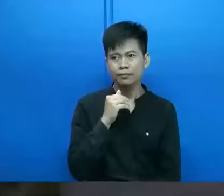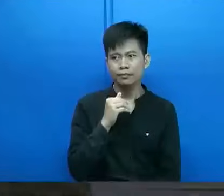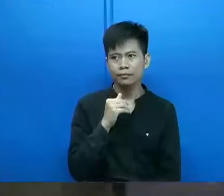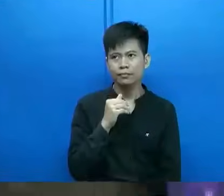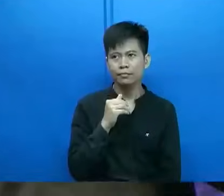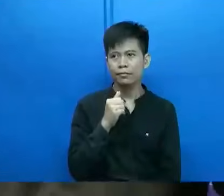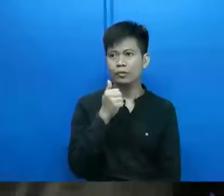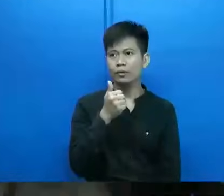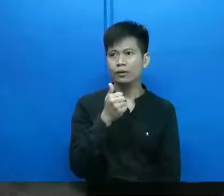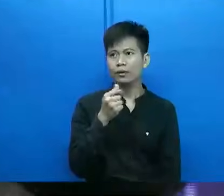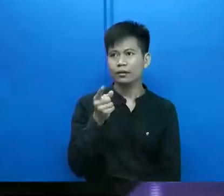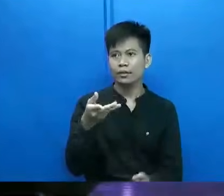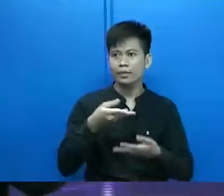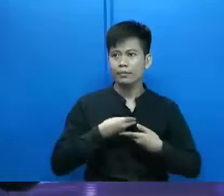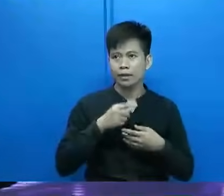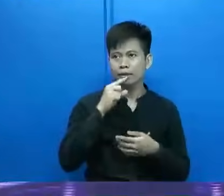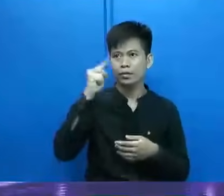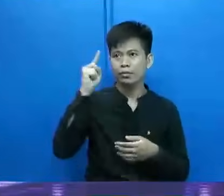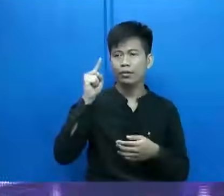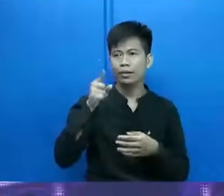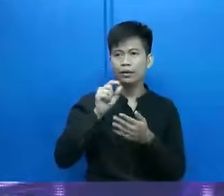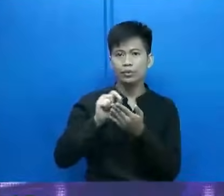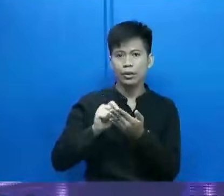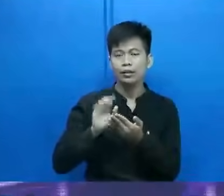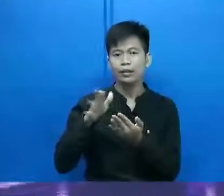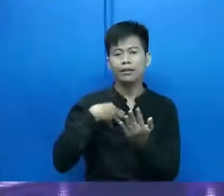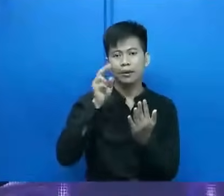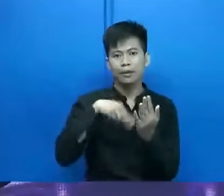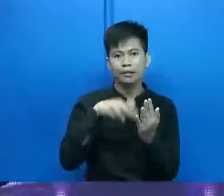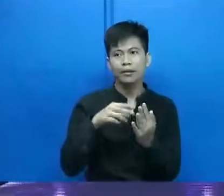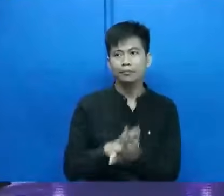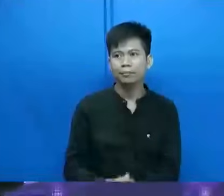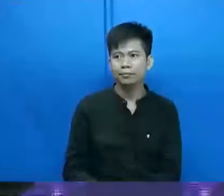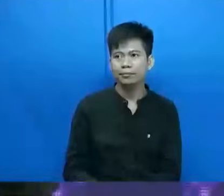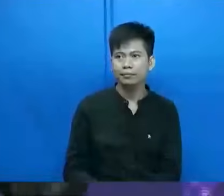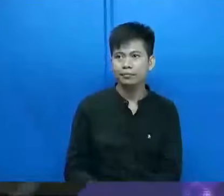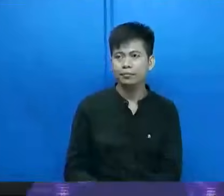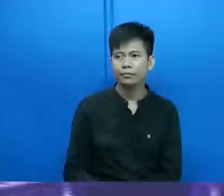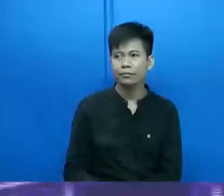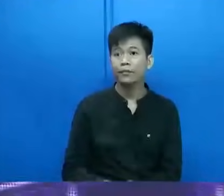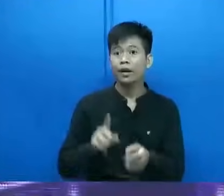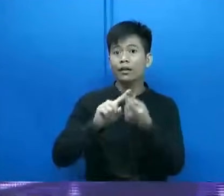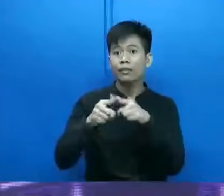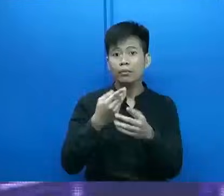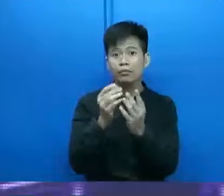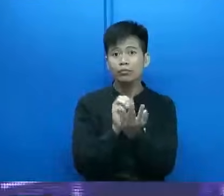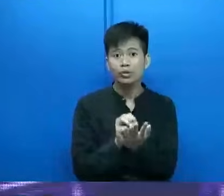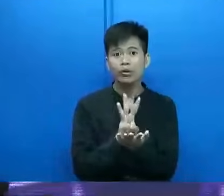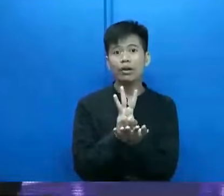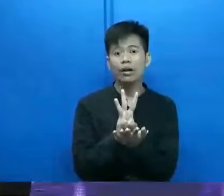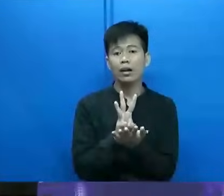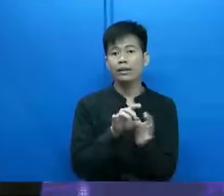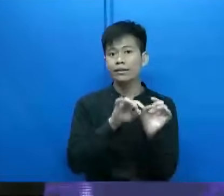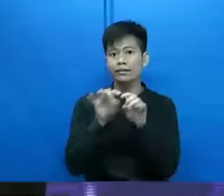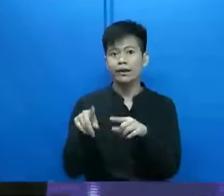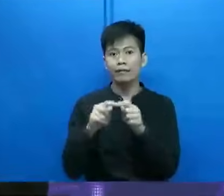Oh, baik. Saya terima insyaAllah. Mungkin surat nanti insyaAllah saya bacakan. Dan teman-teman yang musyawarah, hijrah